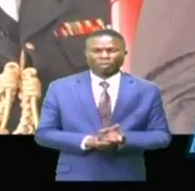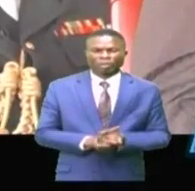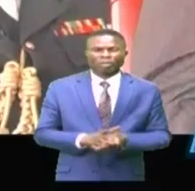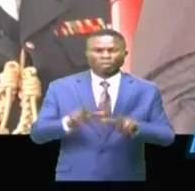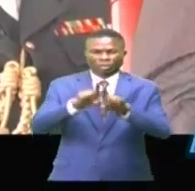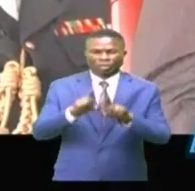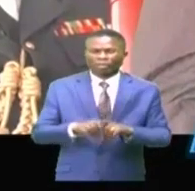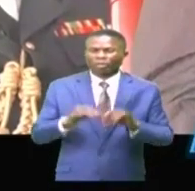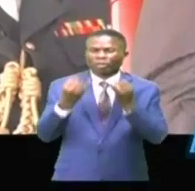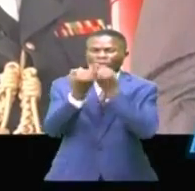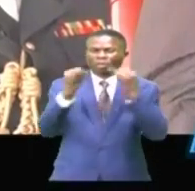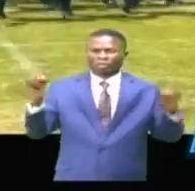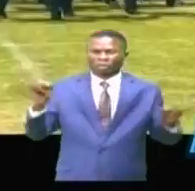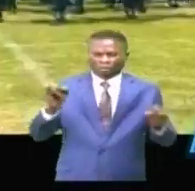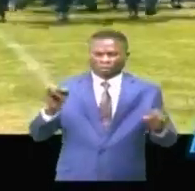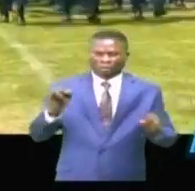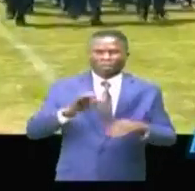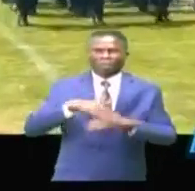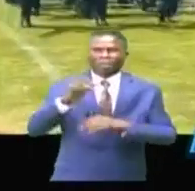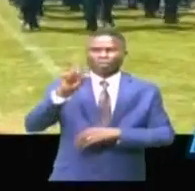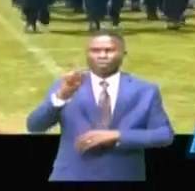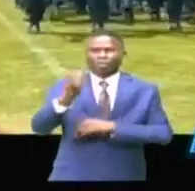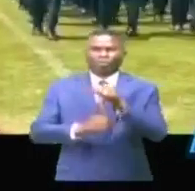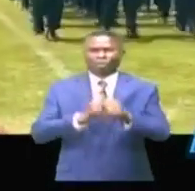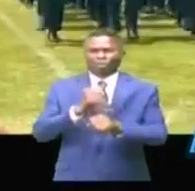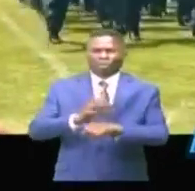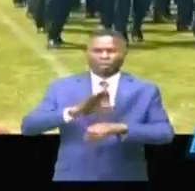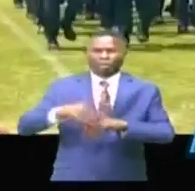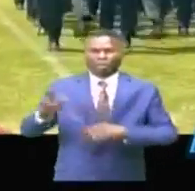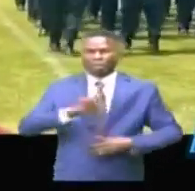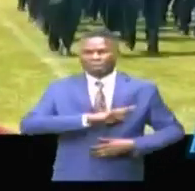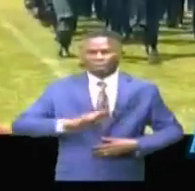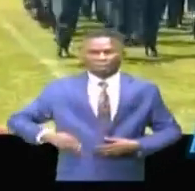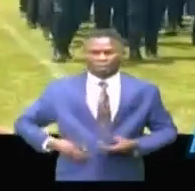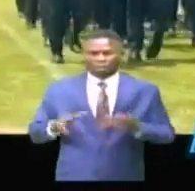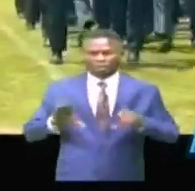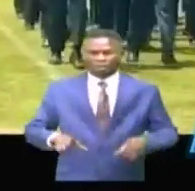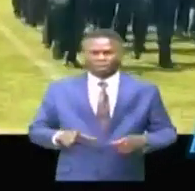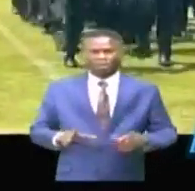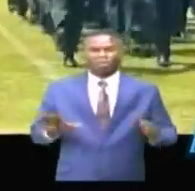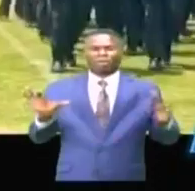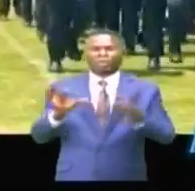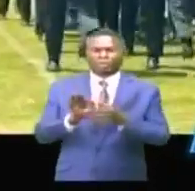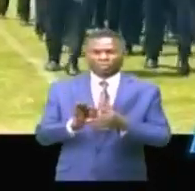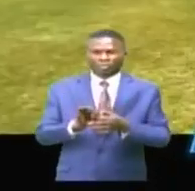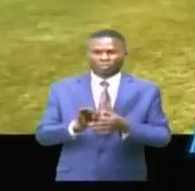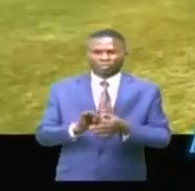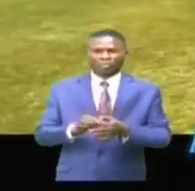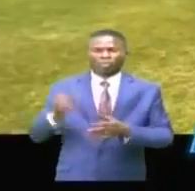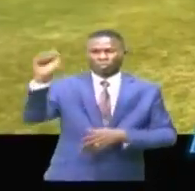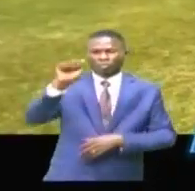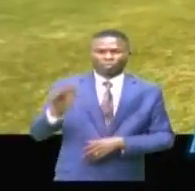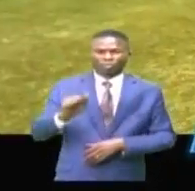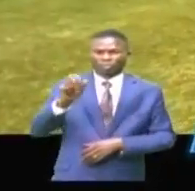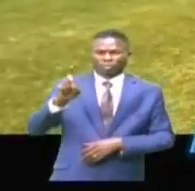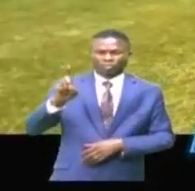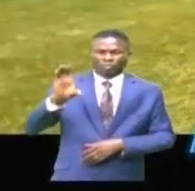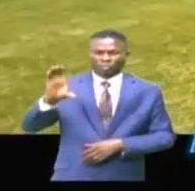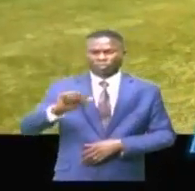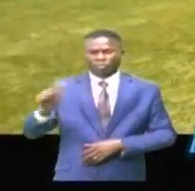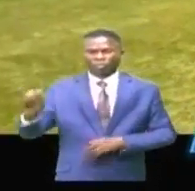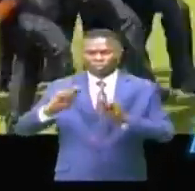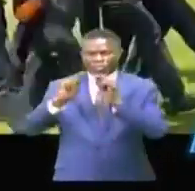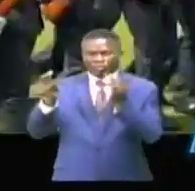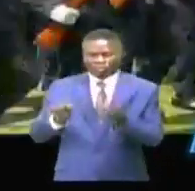indépendant 20 ans après la République démocratique du Congo et membre avec la RDC de la Sadek et des autres organisations